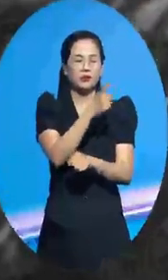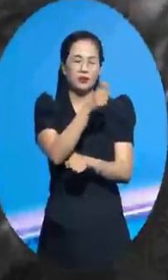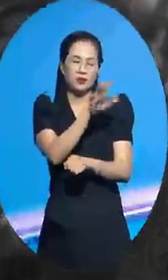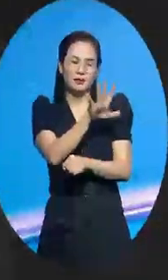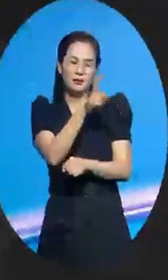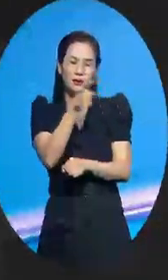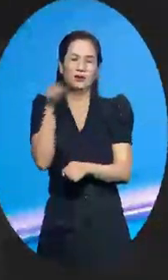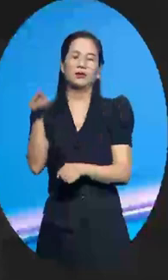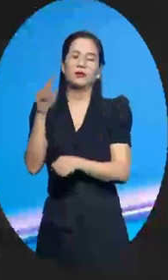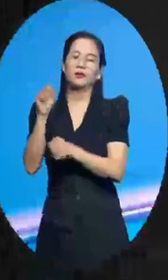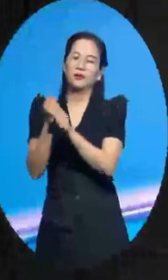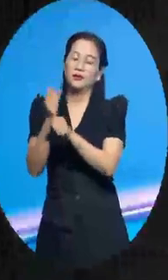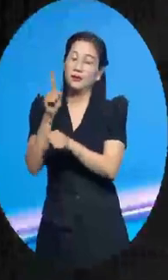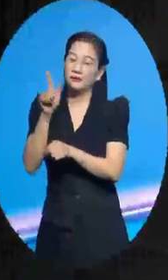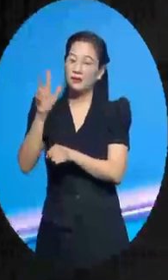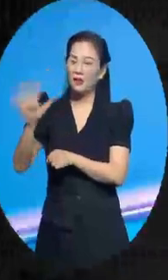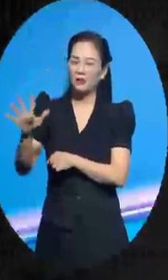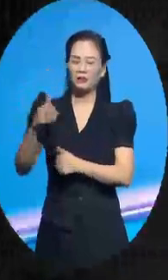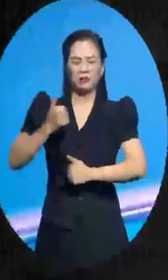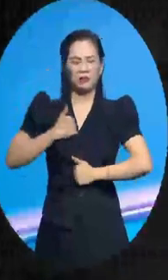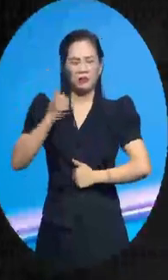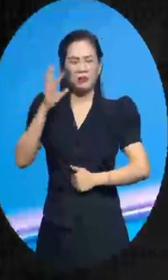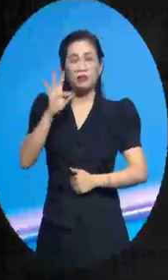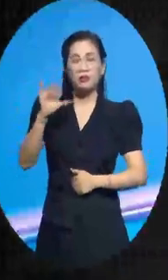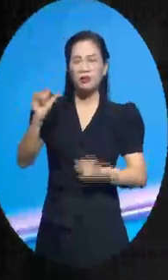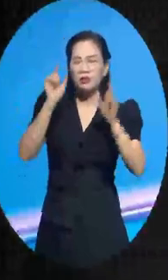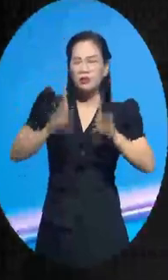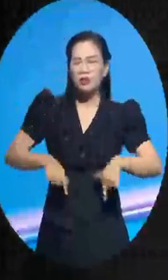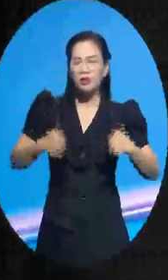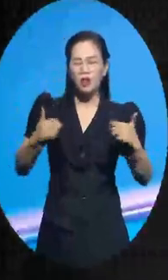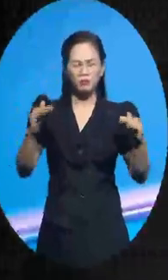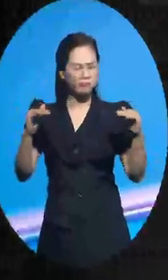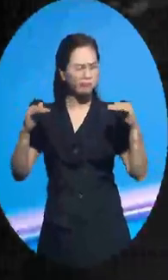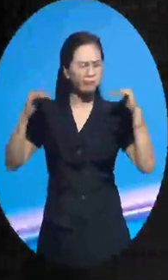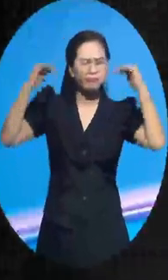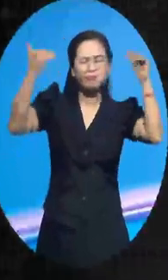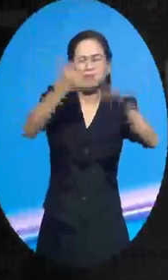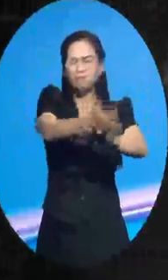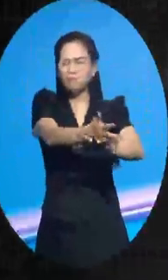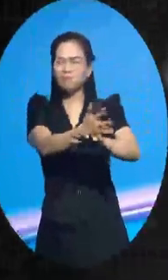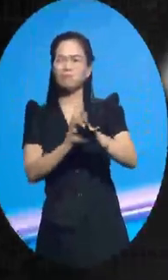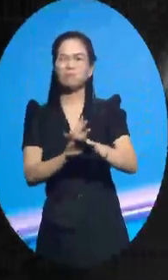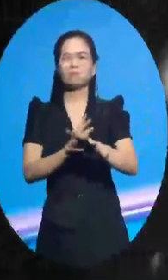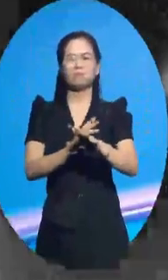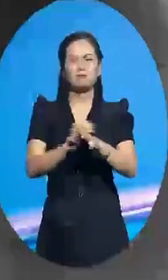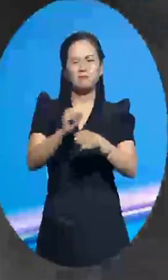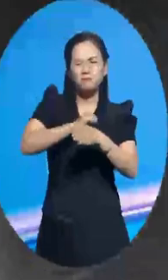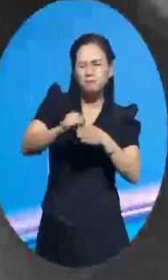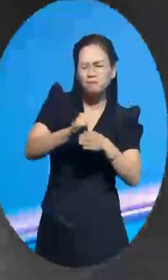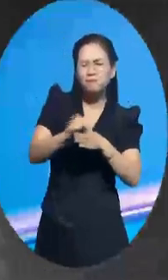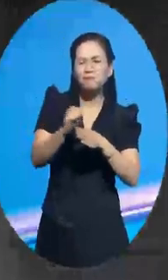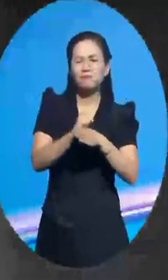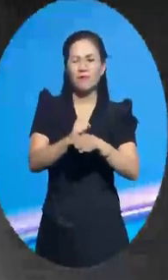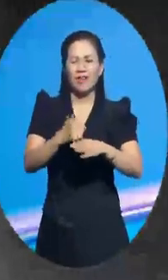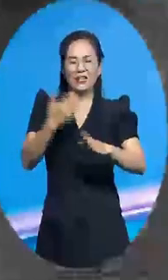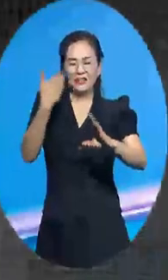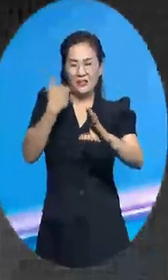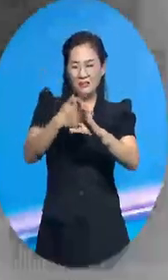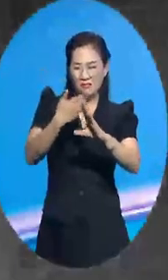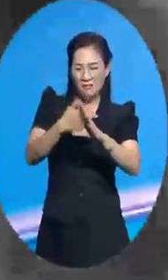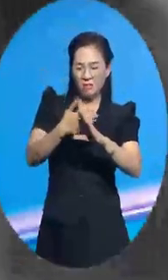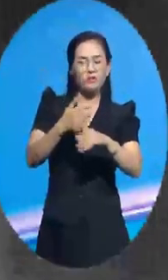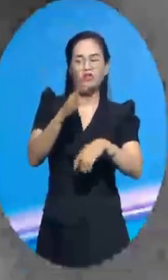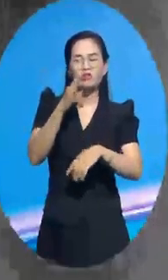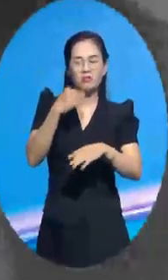năm 1975, Bộ đội Trường Sơn đã không ngừng trưởng thành, lớn mạnh. Đường Hồ Chí Minh đã phát triển mạnh mẽ và